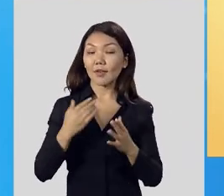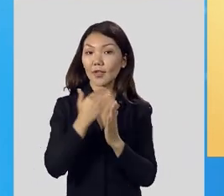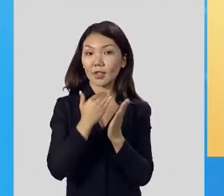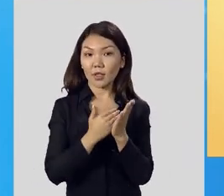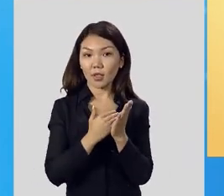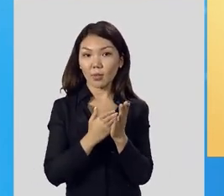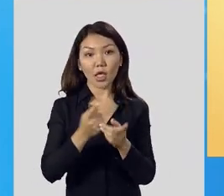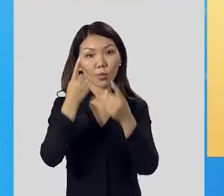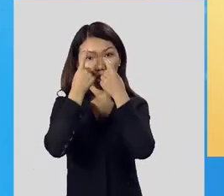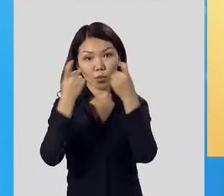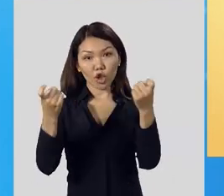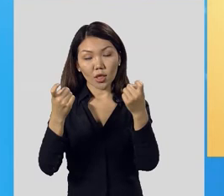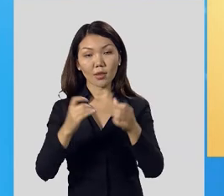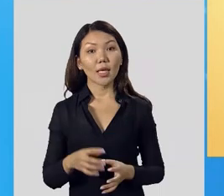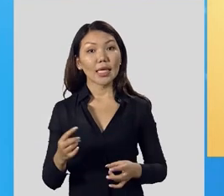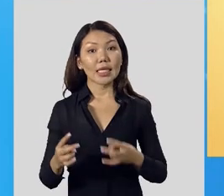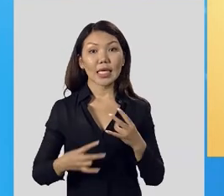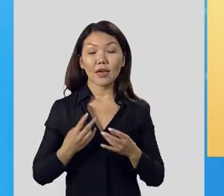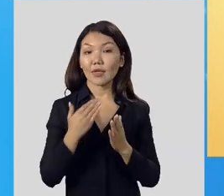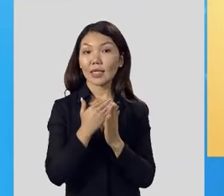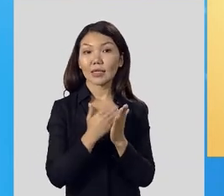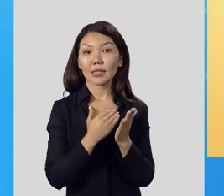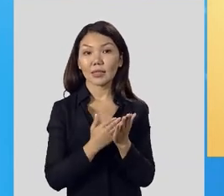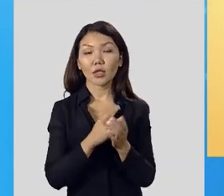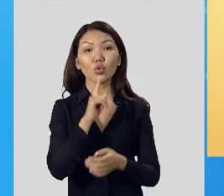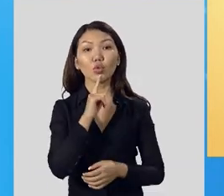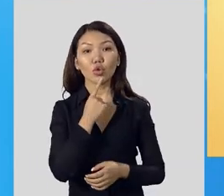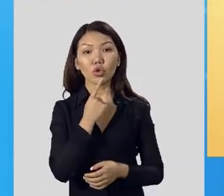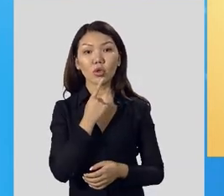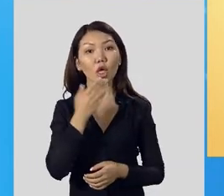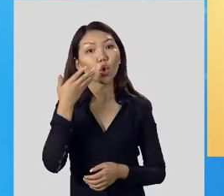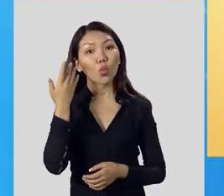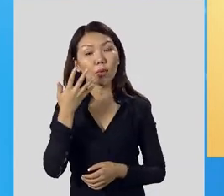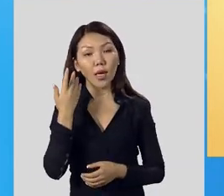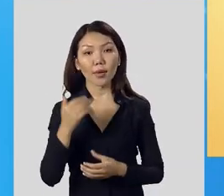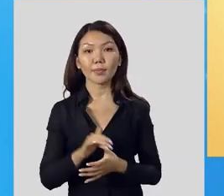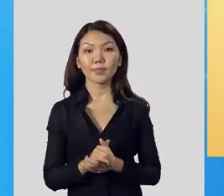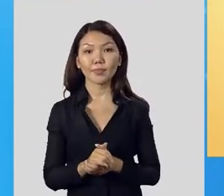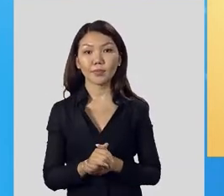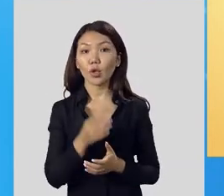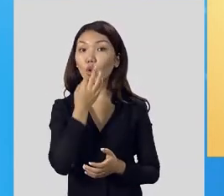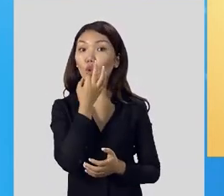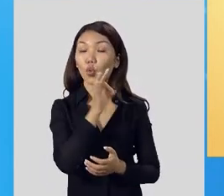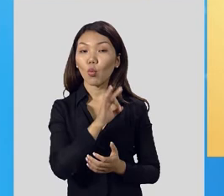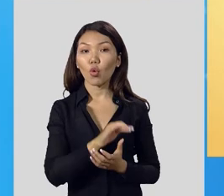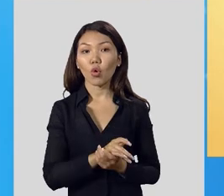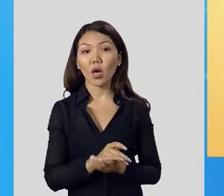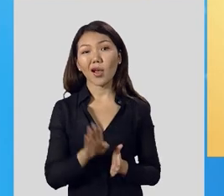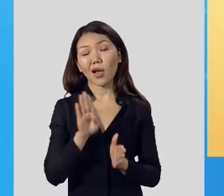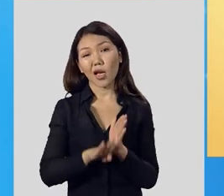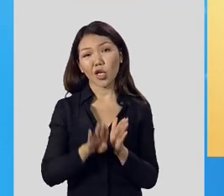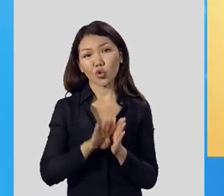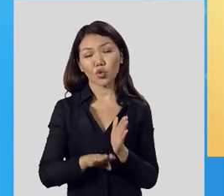их предупреждения. Нервная система сложная и хрупкая, и любое